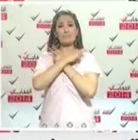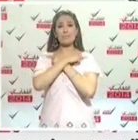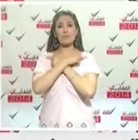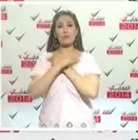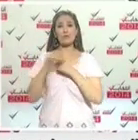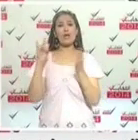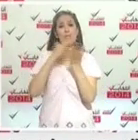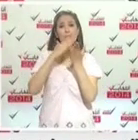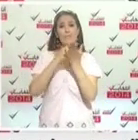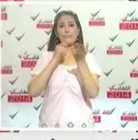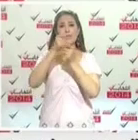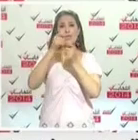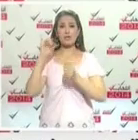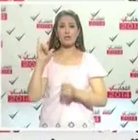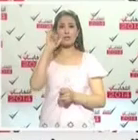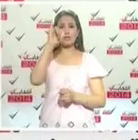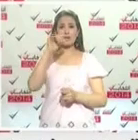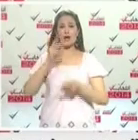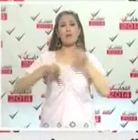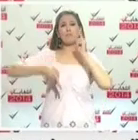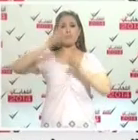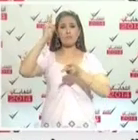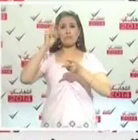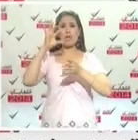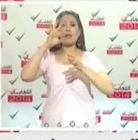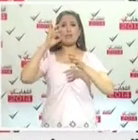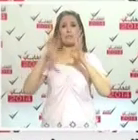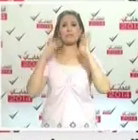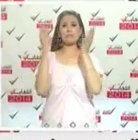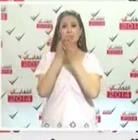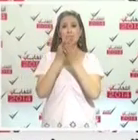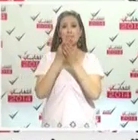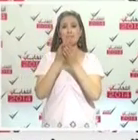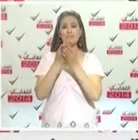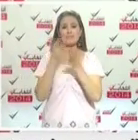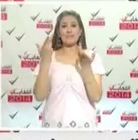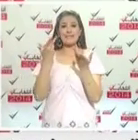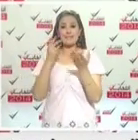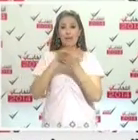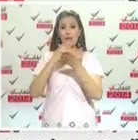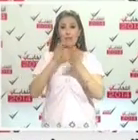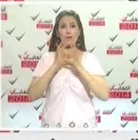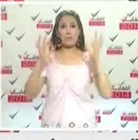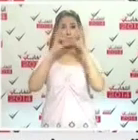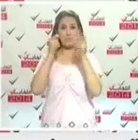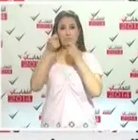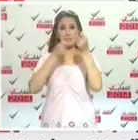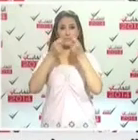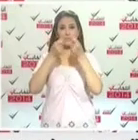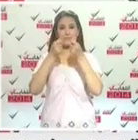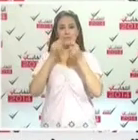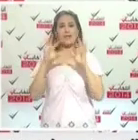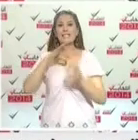تذكره طياره طلعت ب 800 اورو و نخص 1200 اورو قاللي قيد فلسنه قلت تعرفش